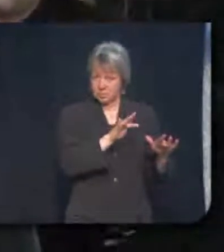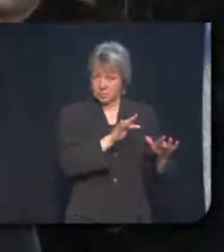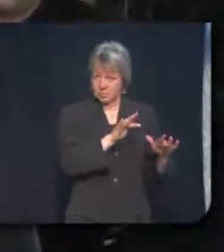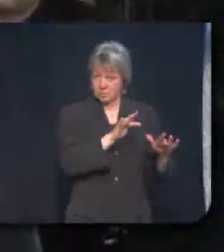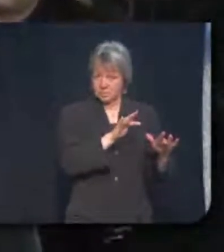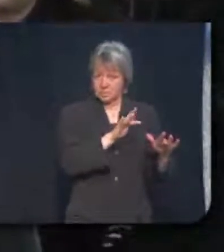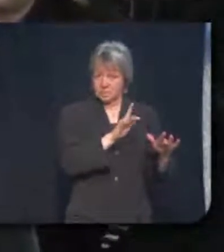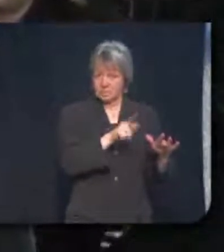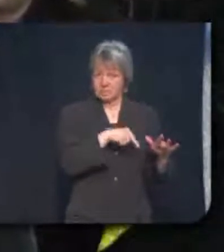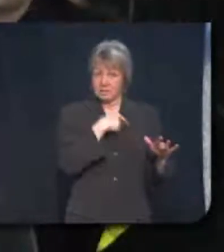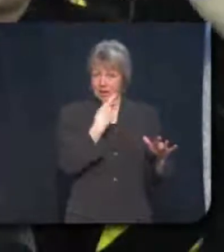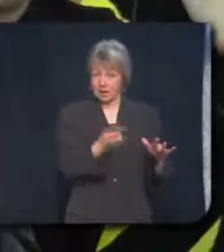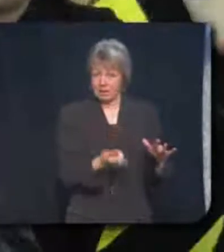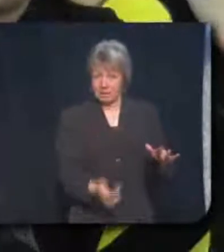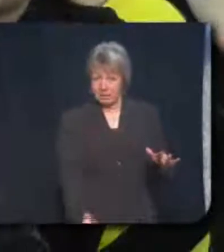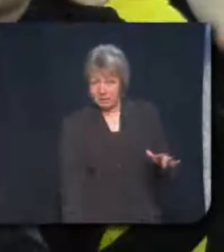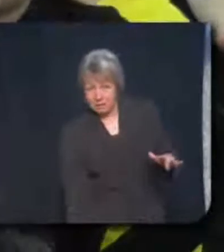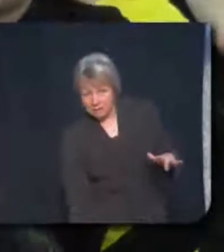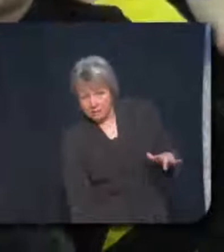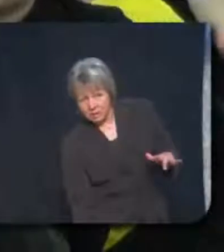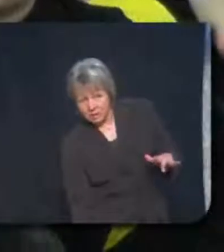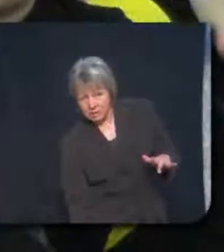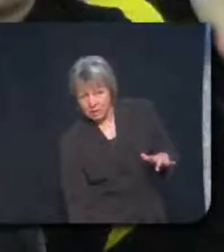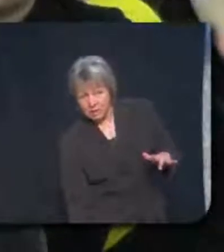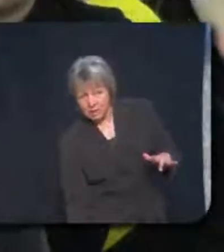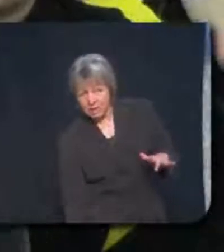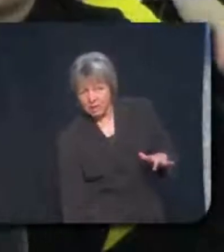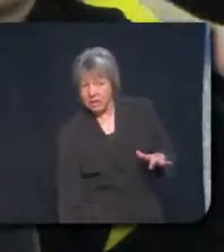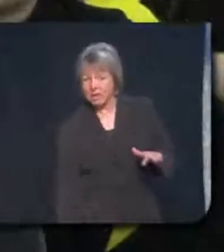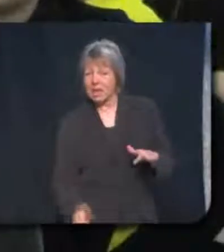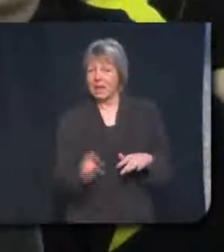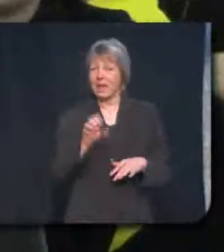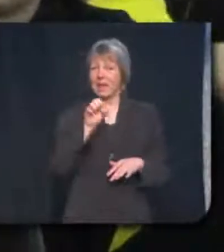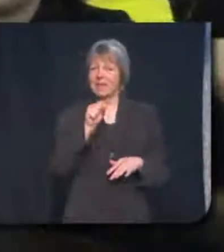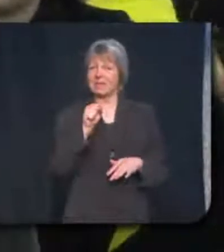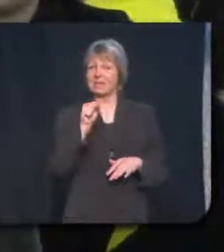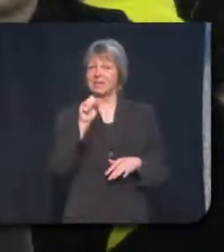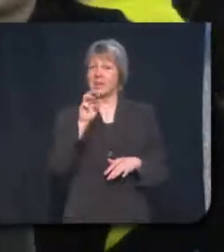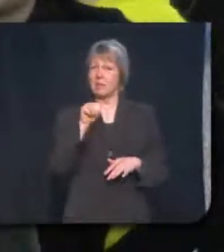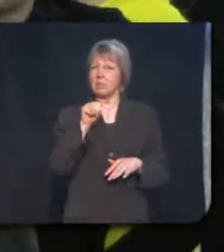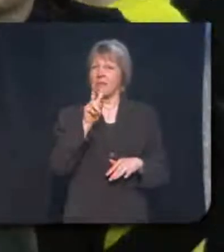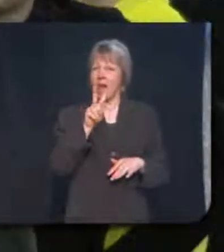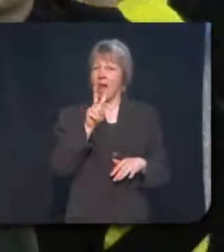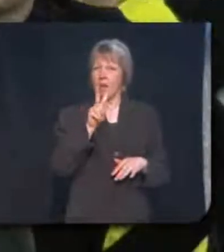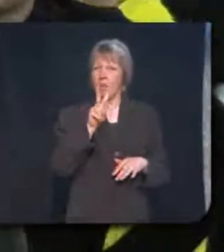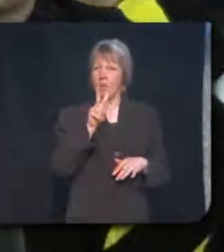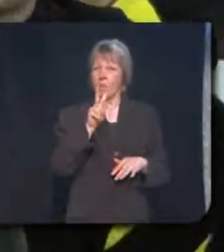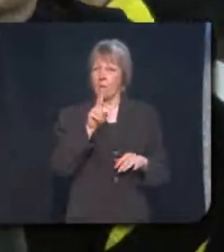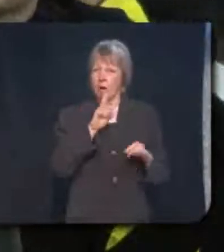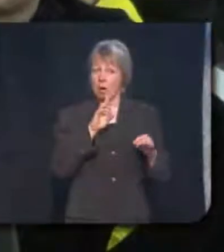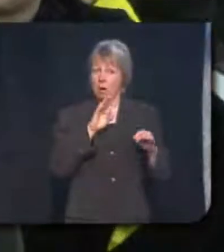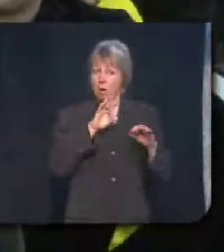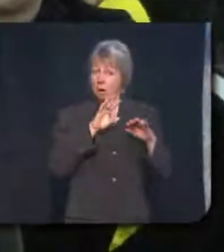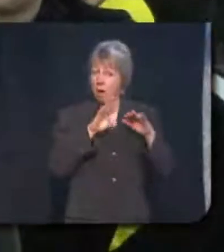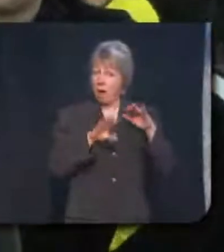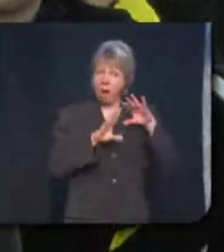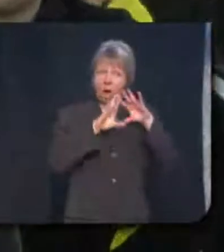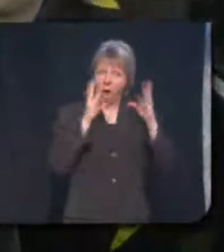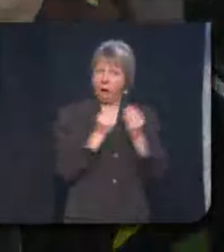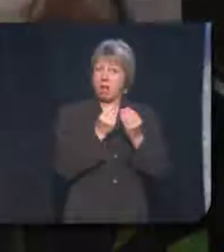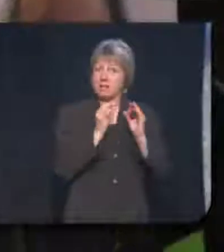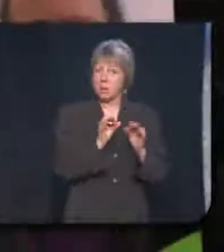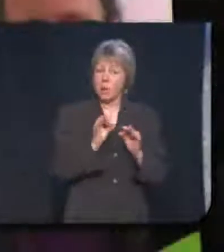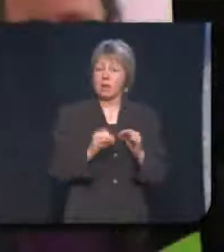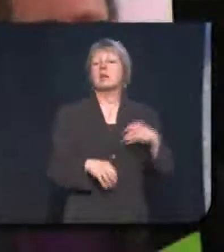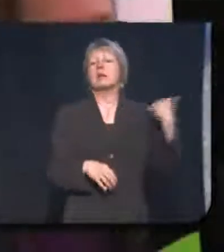von dieser SMV dann tatsächlich auch ab jetzt gültig wäre ja wir